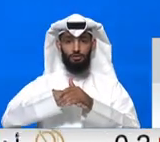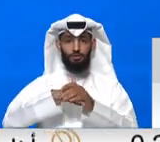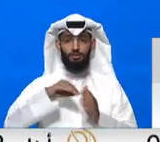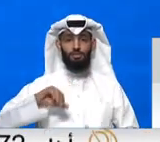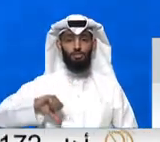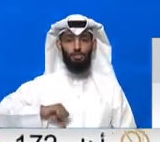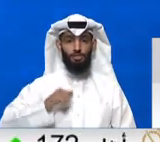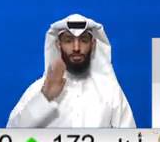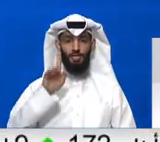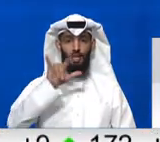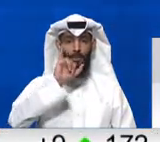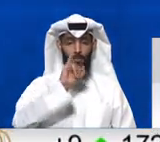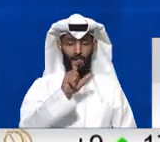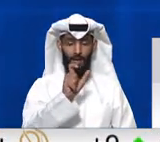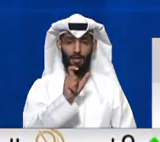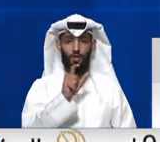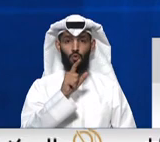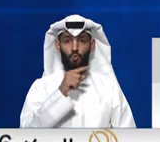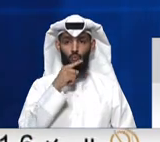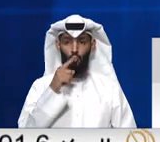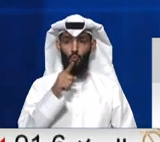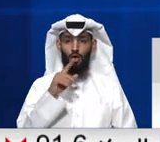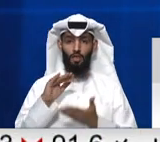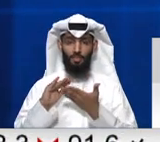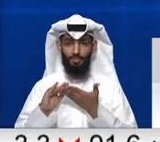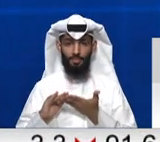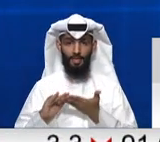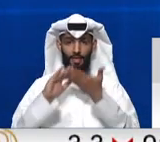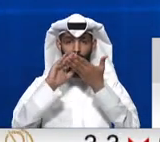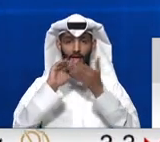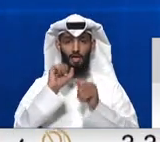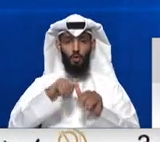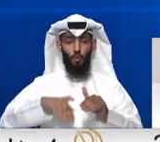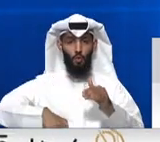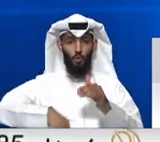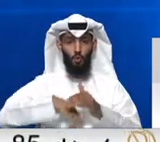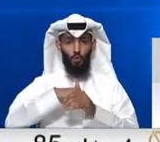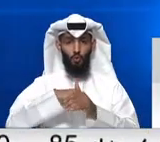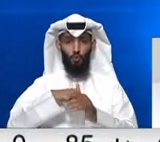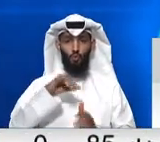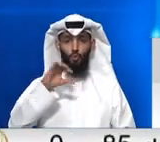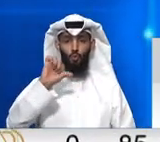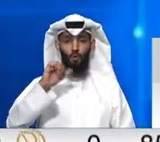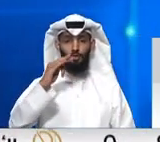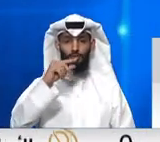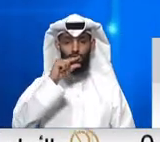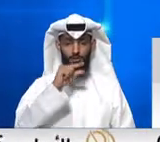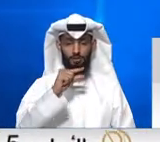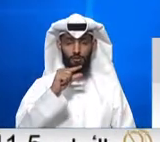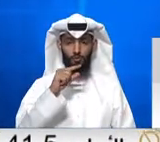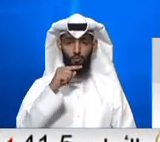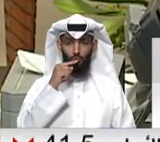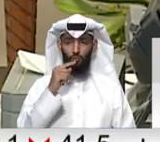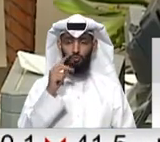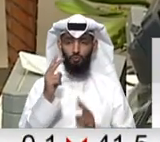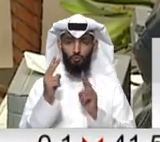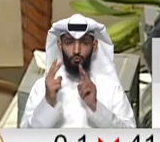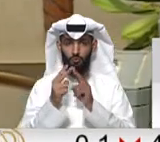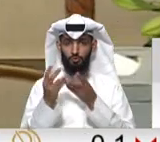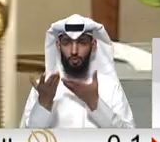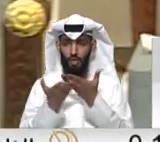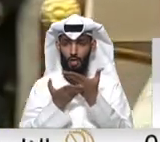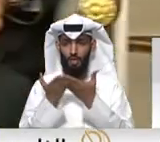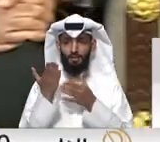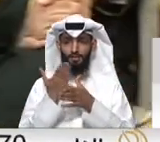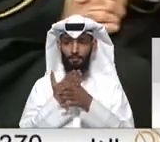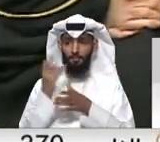إبراهيم الخليفة ومساعد رئيس الاتحاد الآسيوي لكرة القدم وحيد جمعة الدوي، وذلك بمناسبة